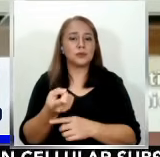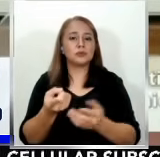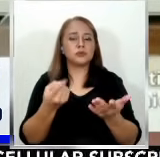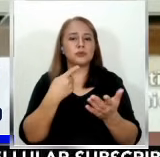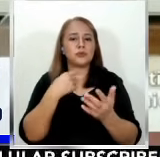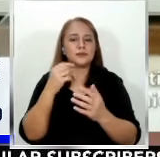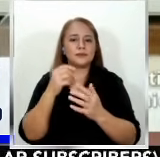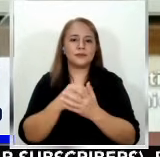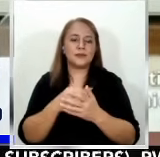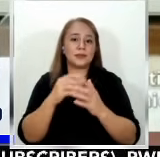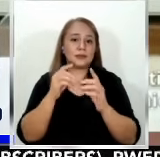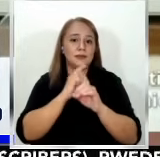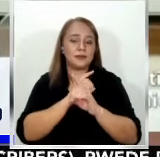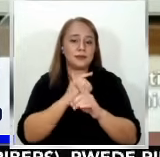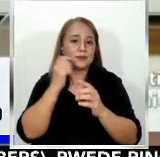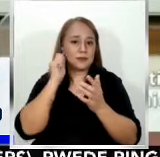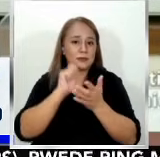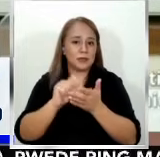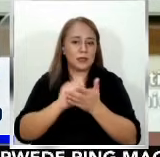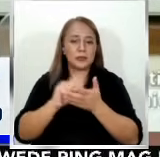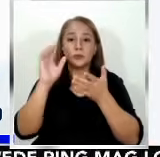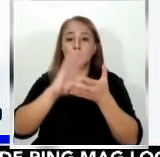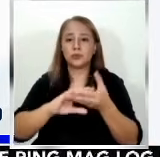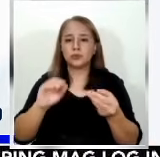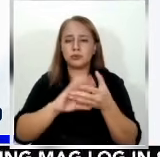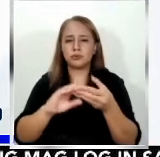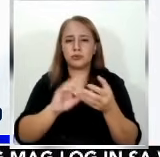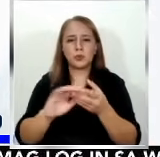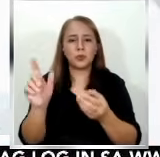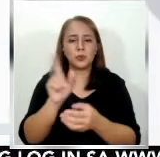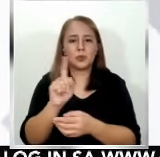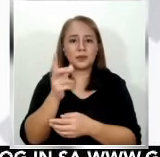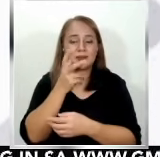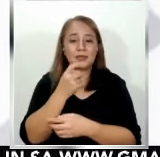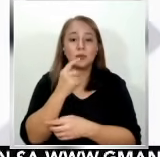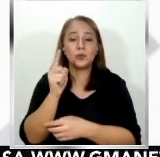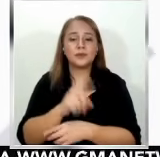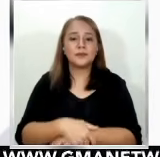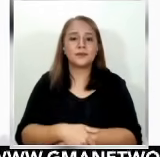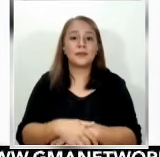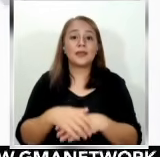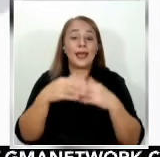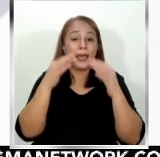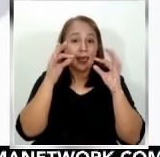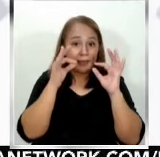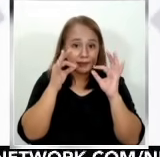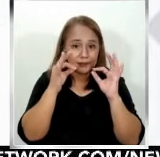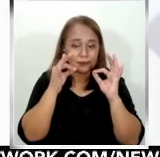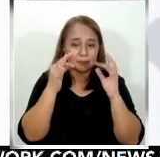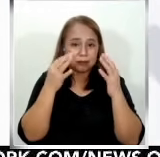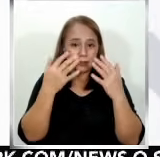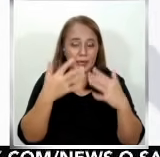Delphine Lorenzana at ikinwento niya ang kanyang narinig. Sabi niya, once na tumakbo si